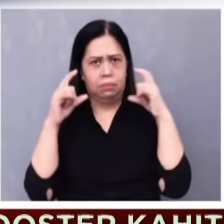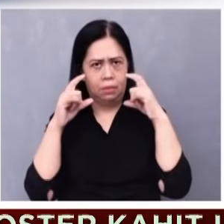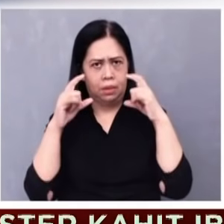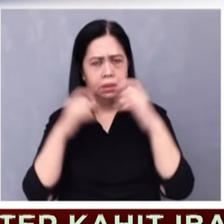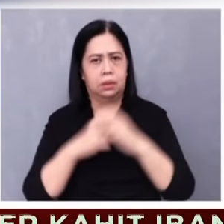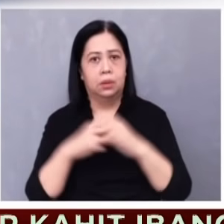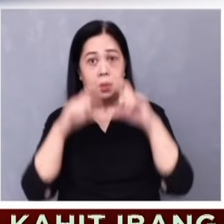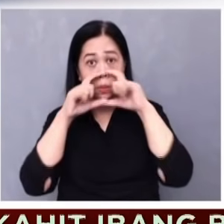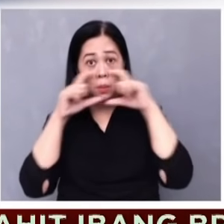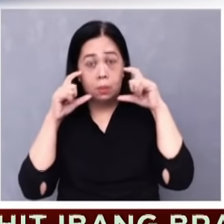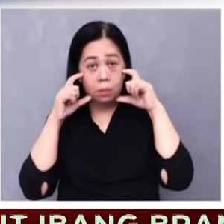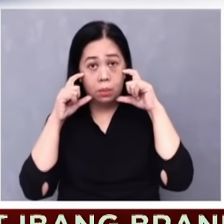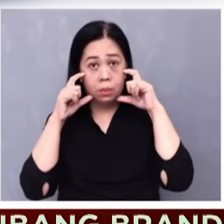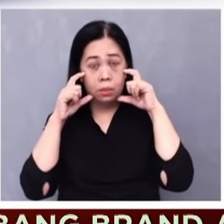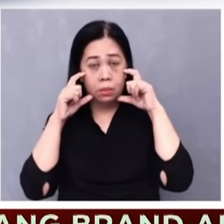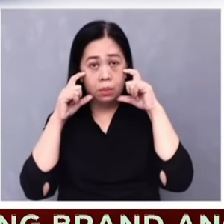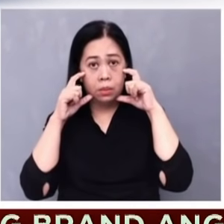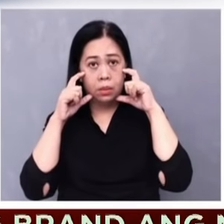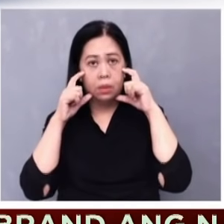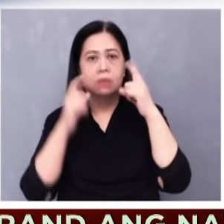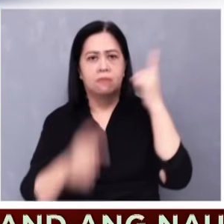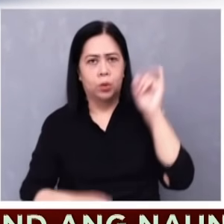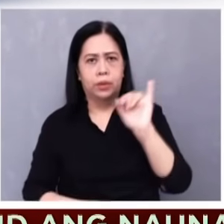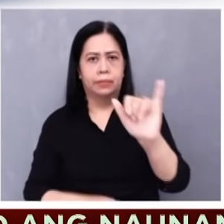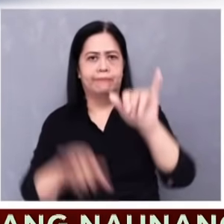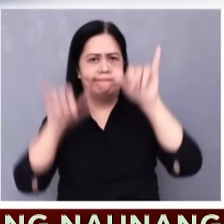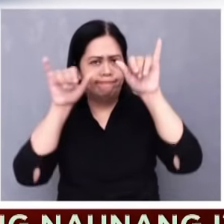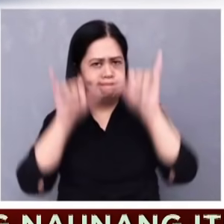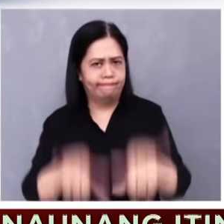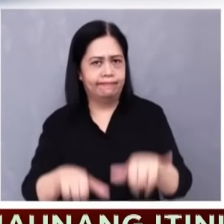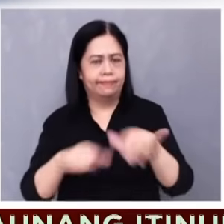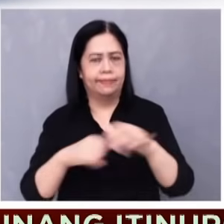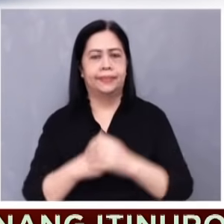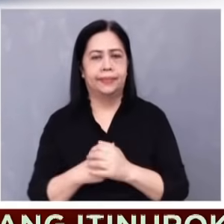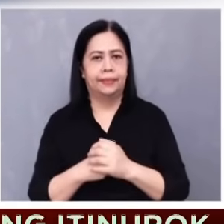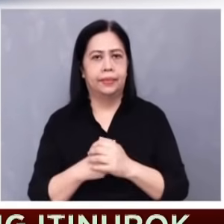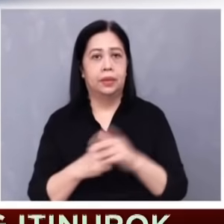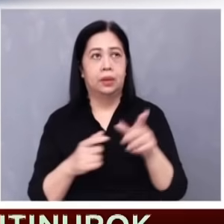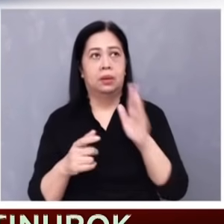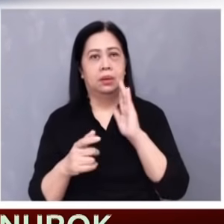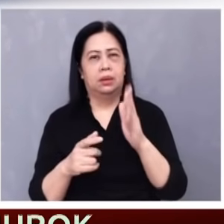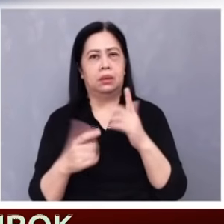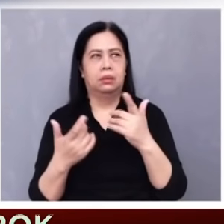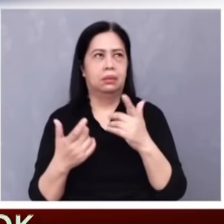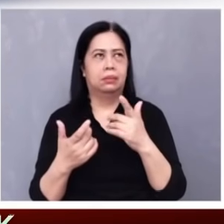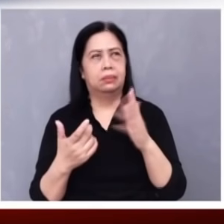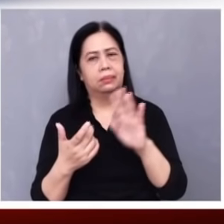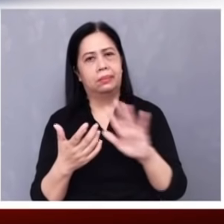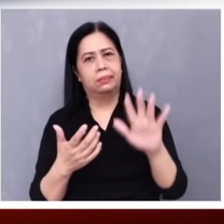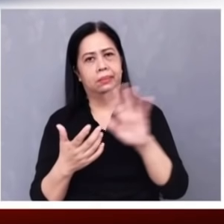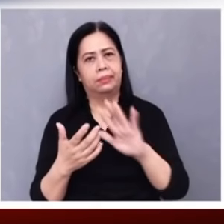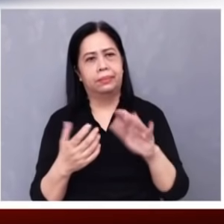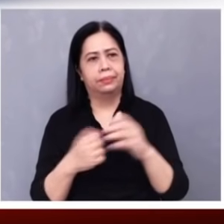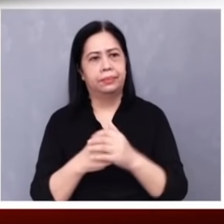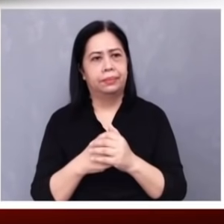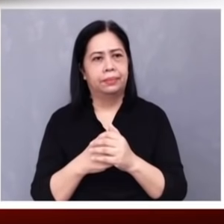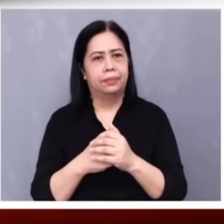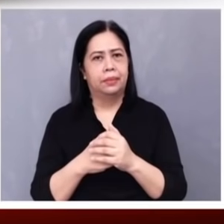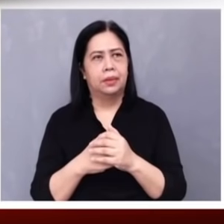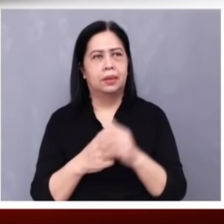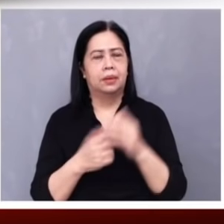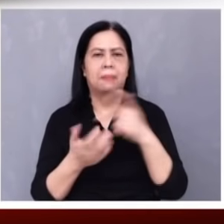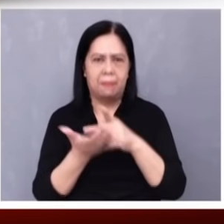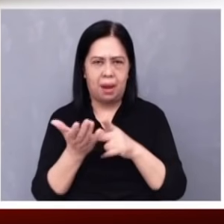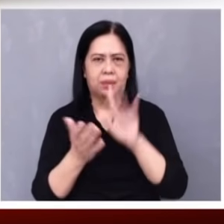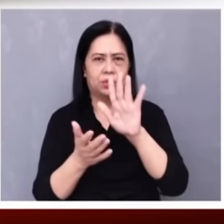Yung mask will forever remain and it will be a part of our day-to-day